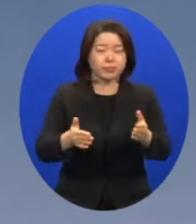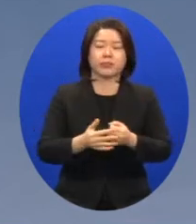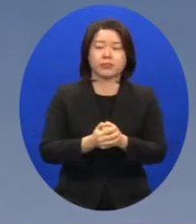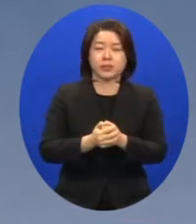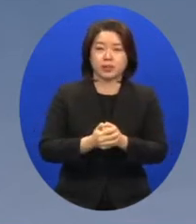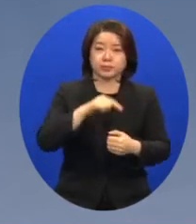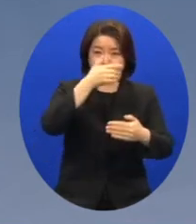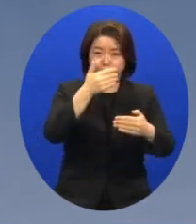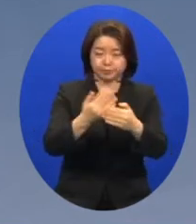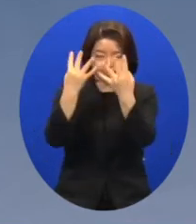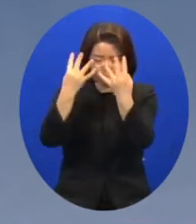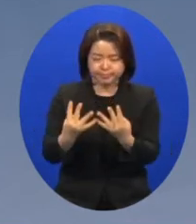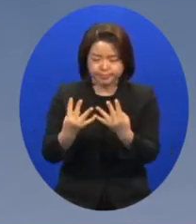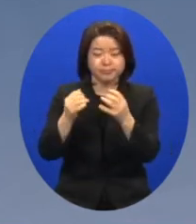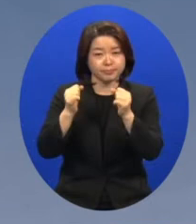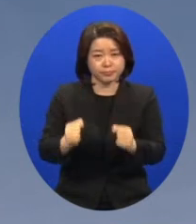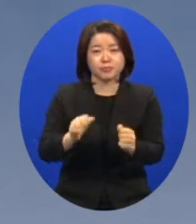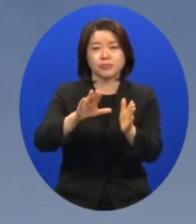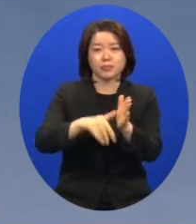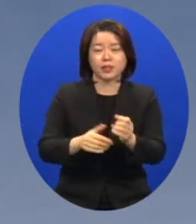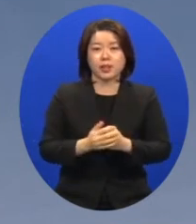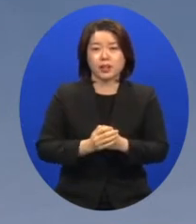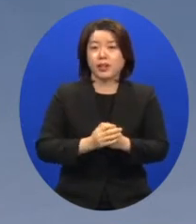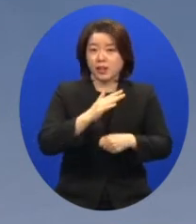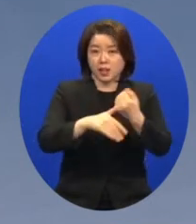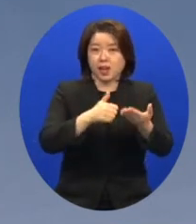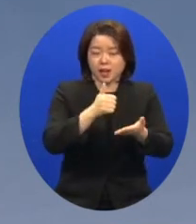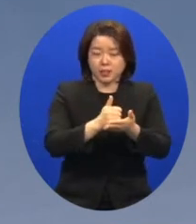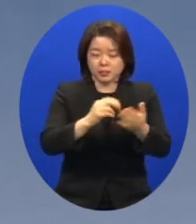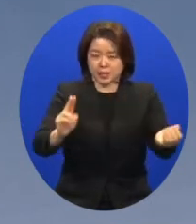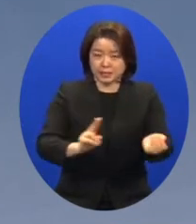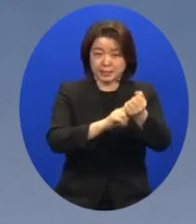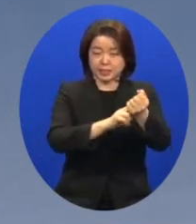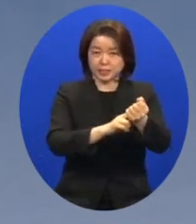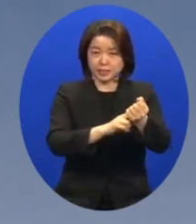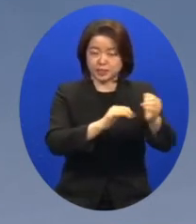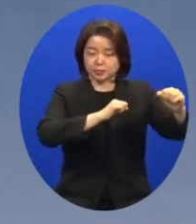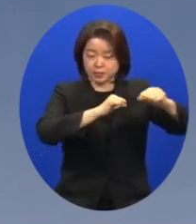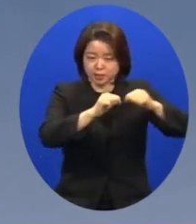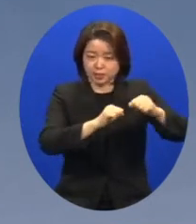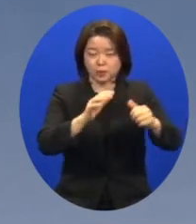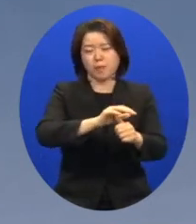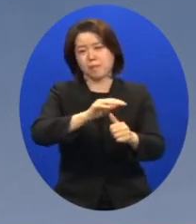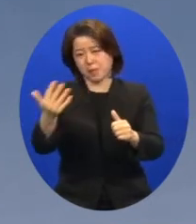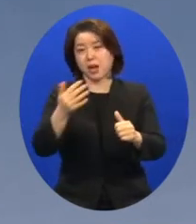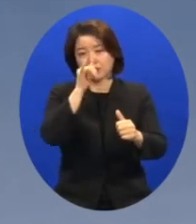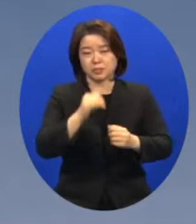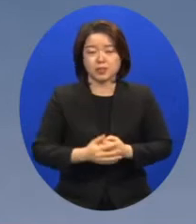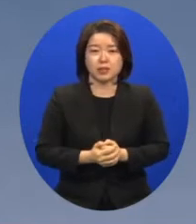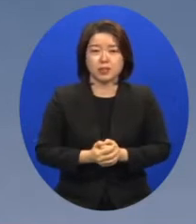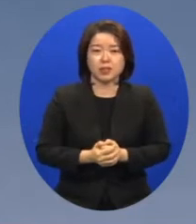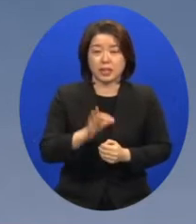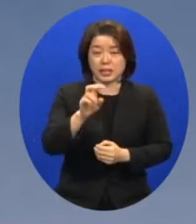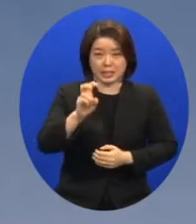수용소에 갇혀 계시다가 하나님의 귀족적인 역사로 석방 되신분 그분은